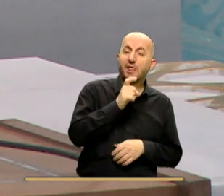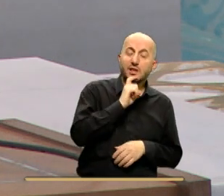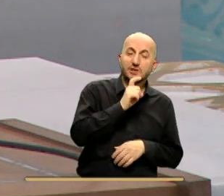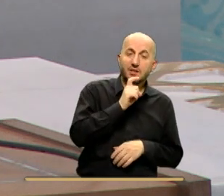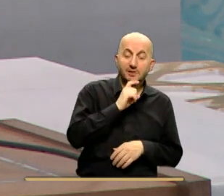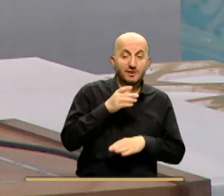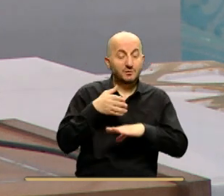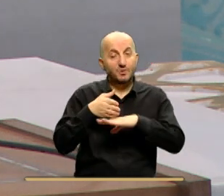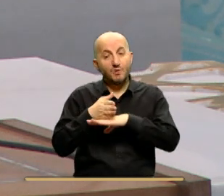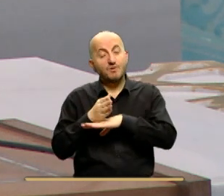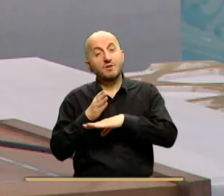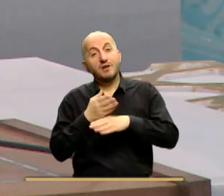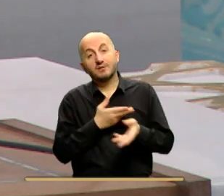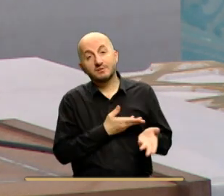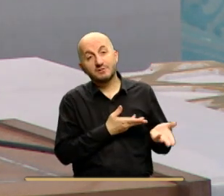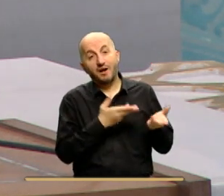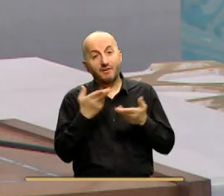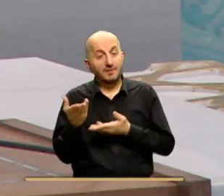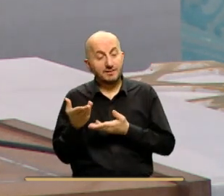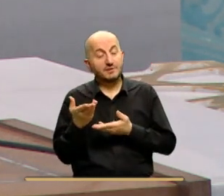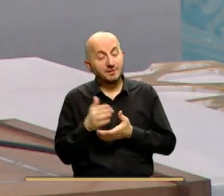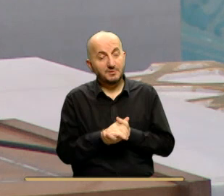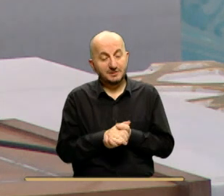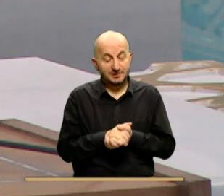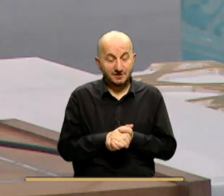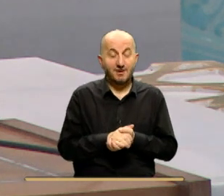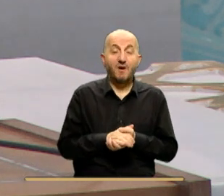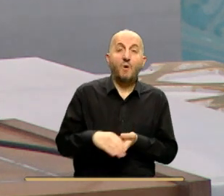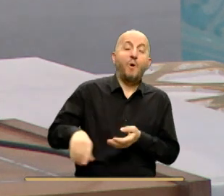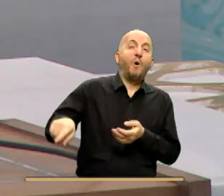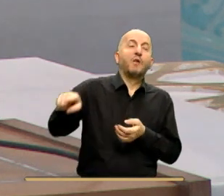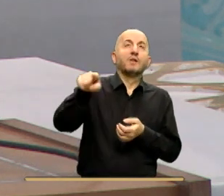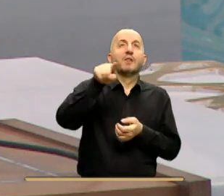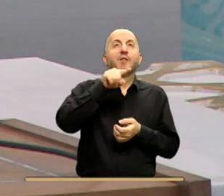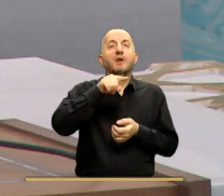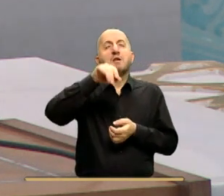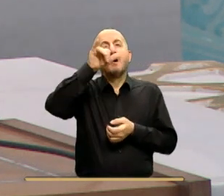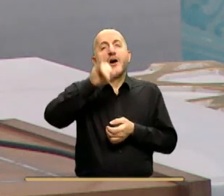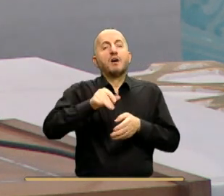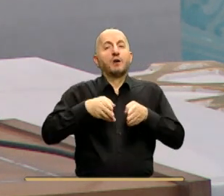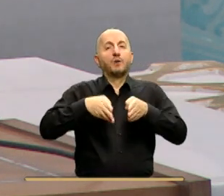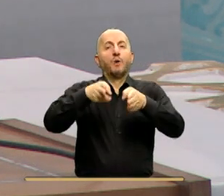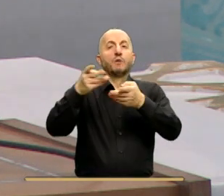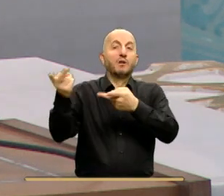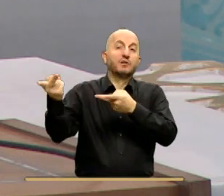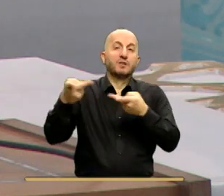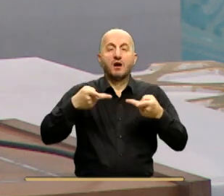yanlışlardan doğrulara davet edilmesi ve onların hak yoluna